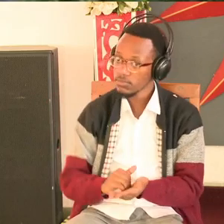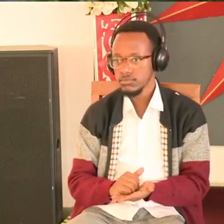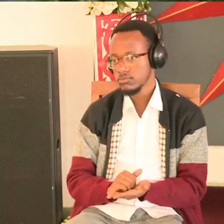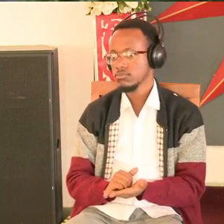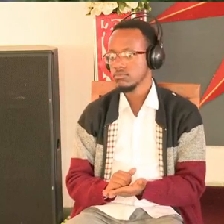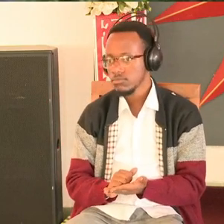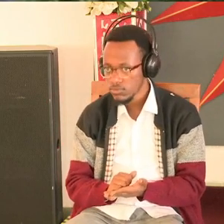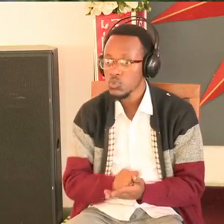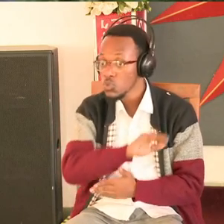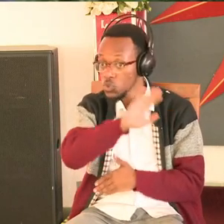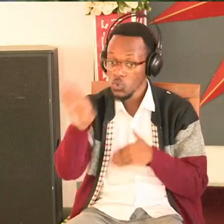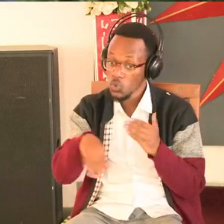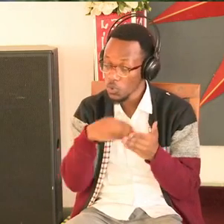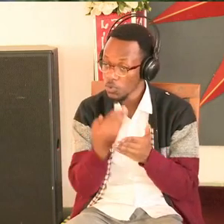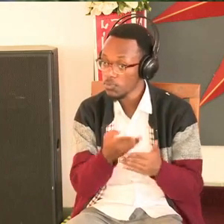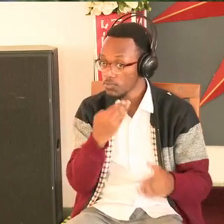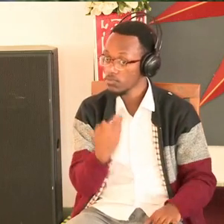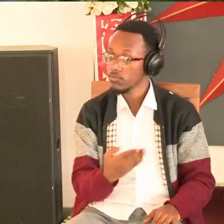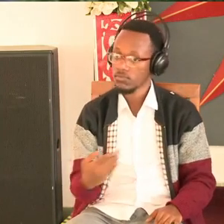kugira ngo agarure